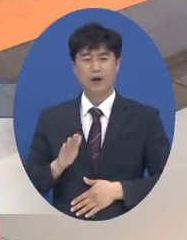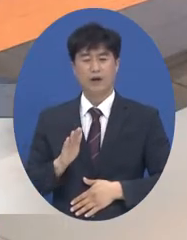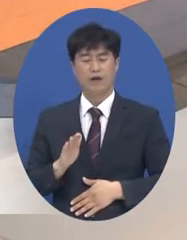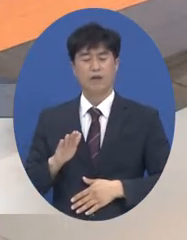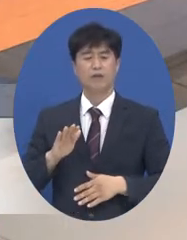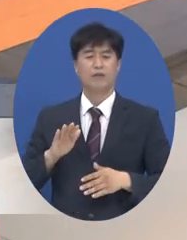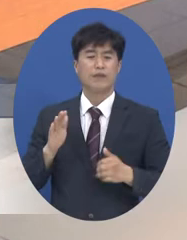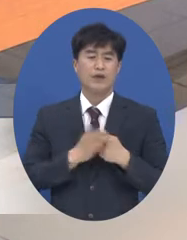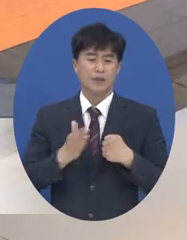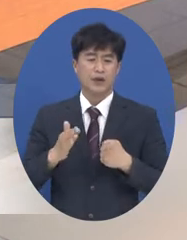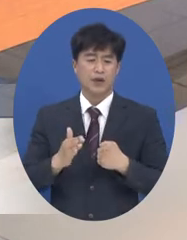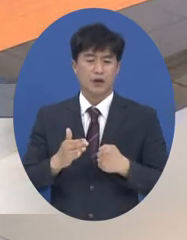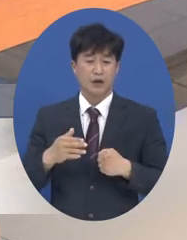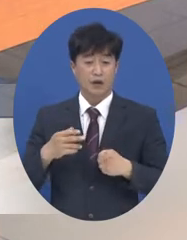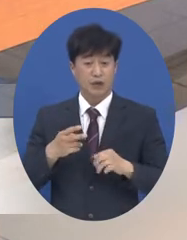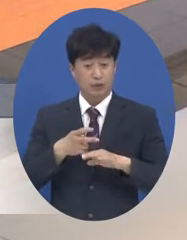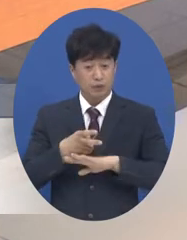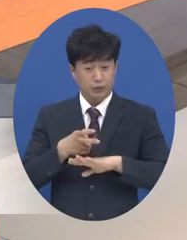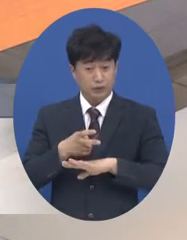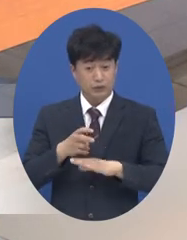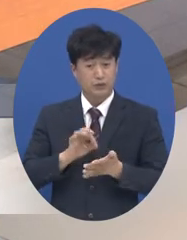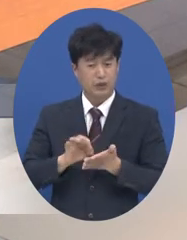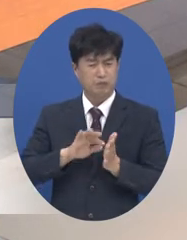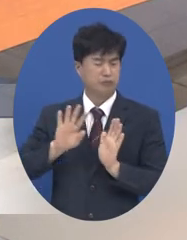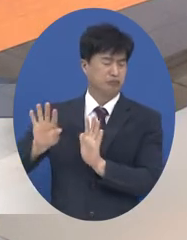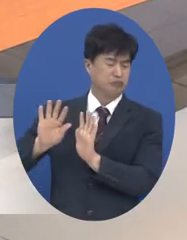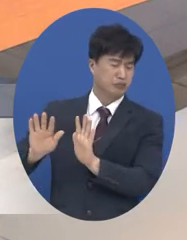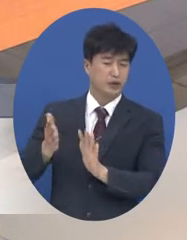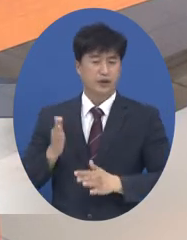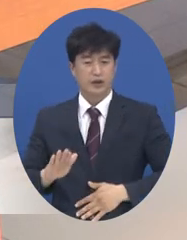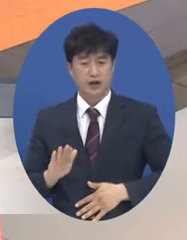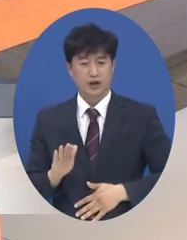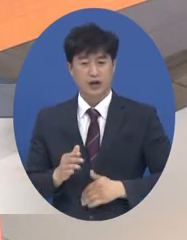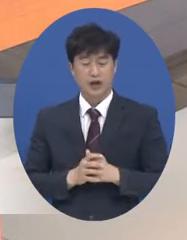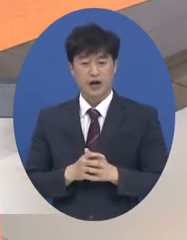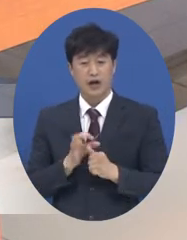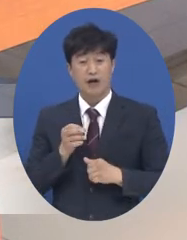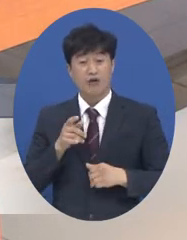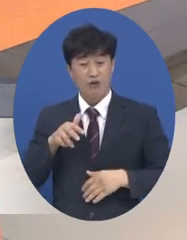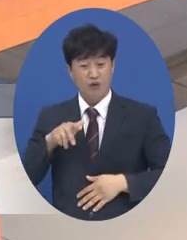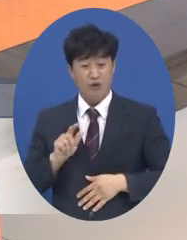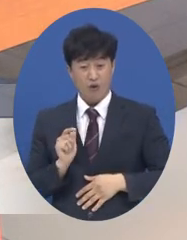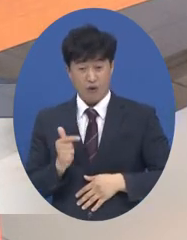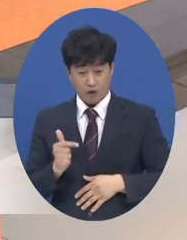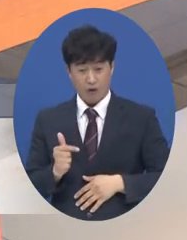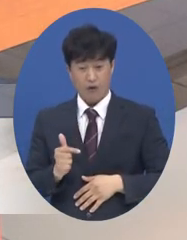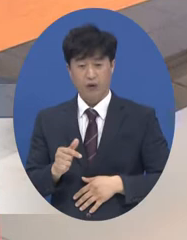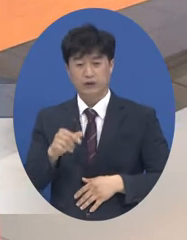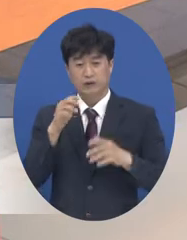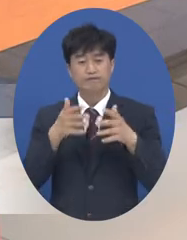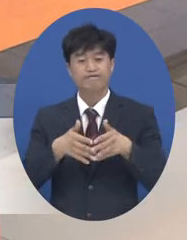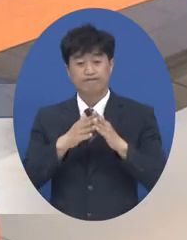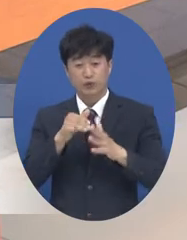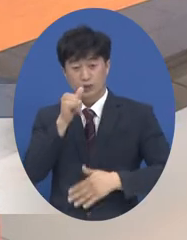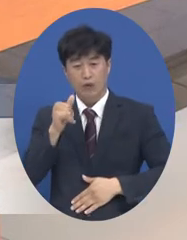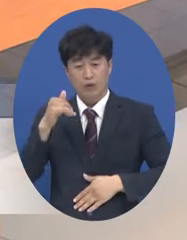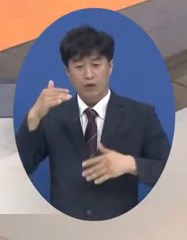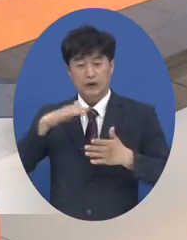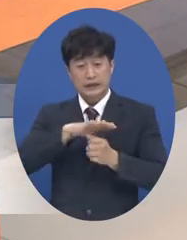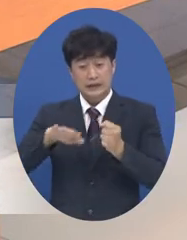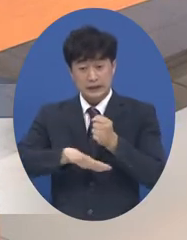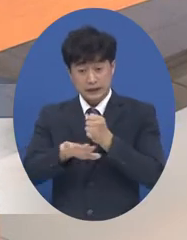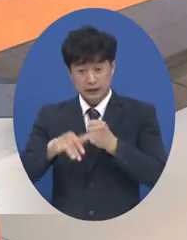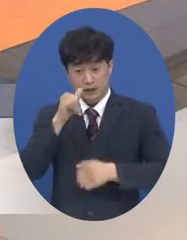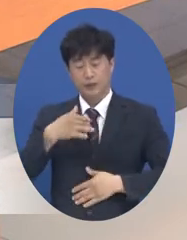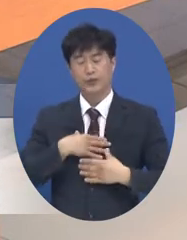그러면 좀 대중교통 이용하는 것도 피하게 됐는데 에어컨 있고 여름에도 그늘 지고 이러니까